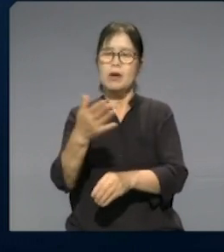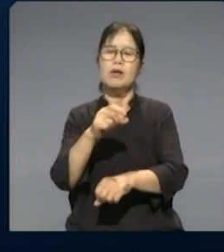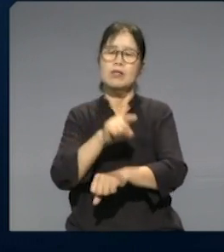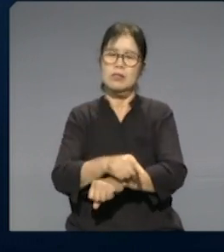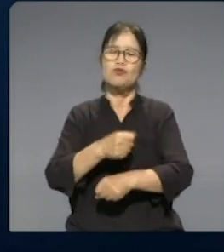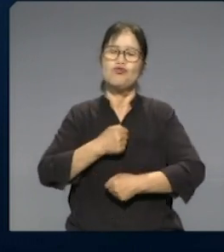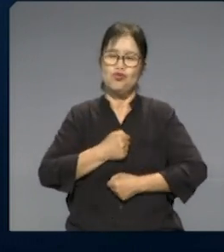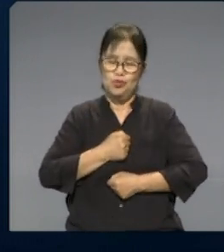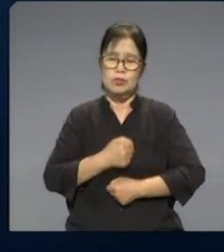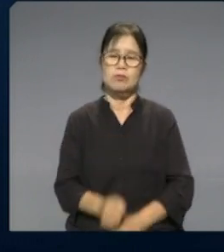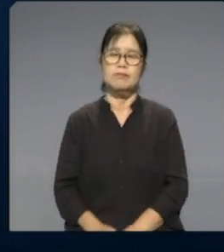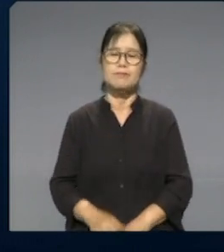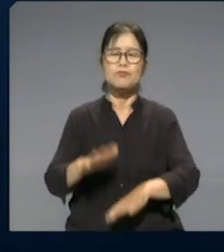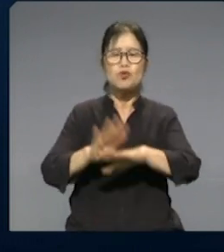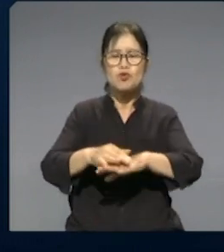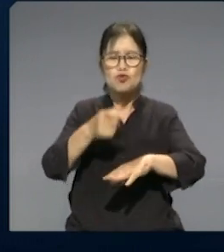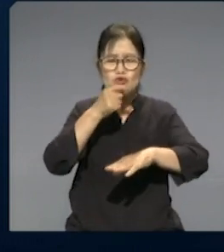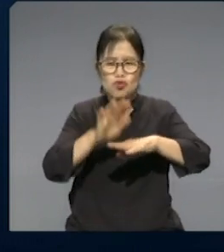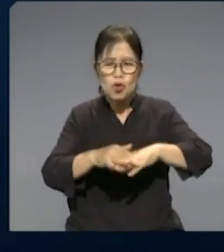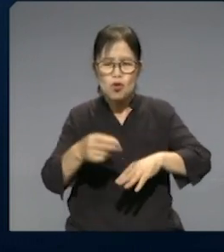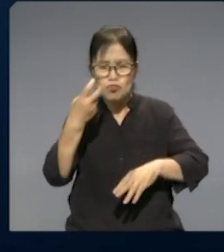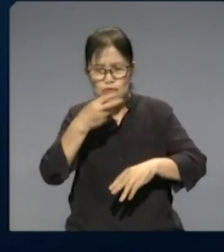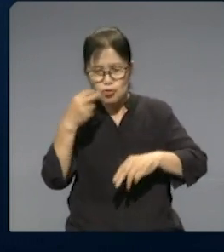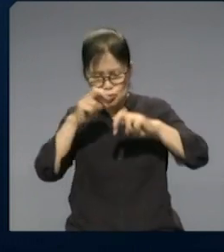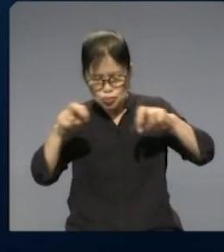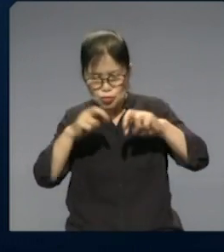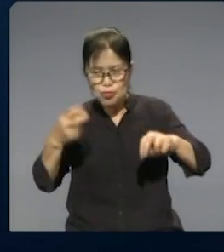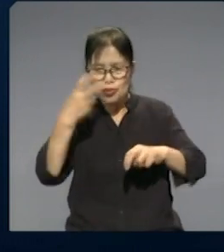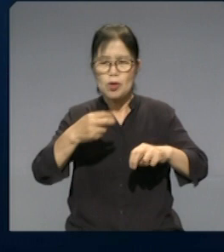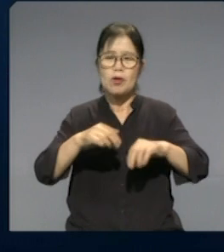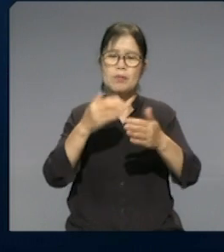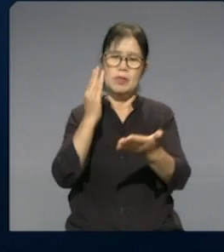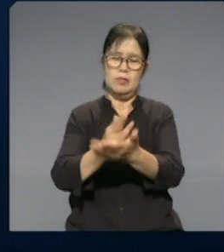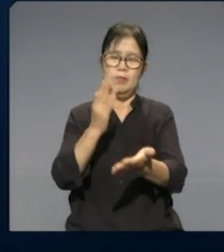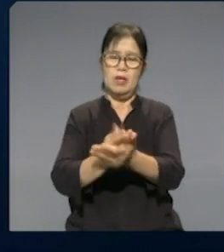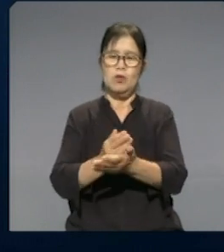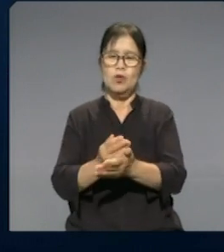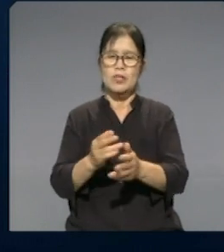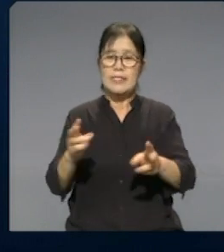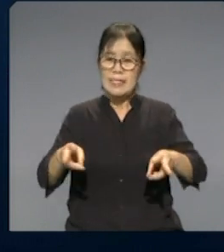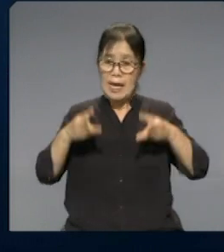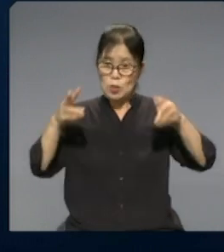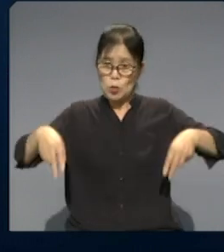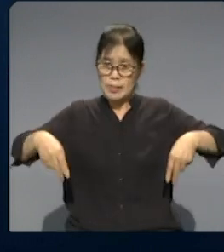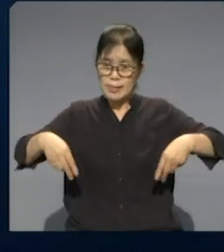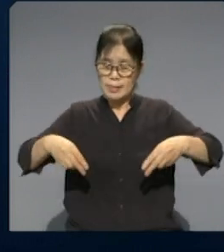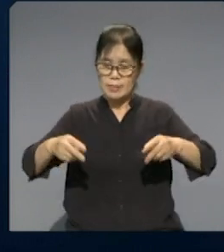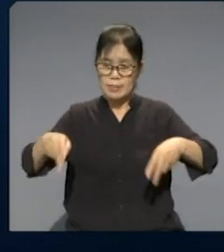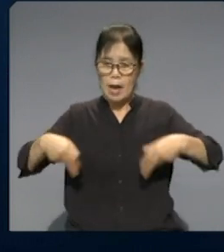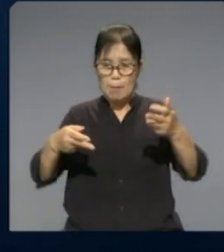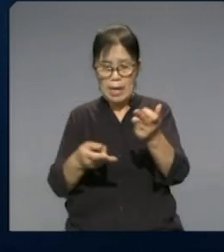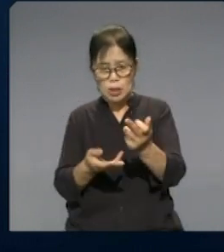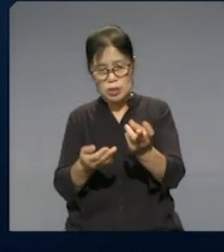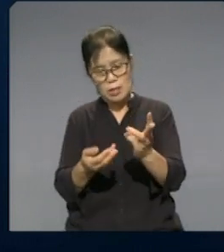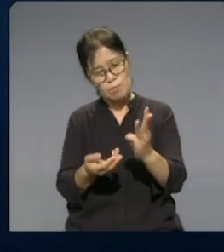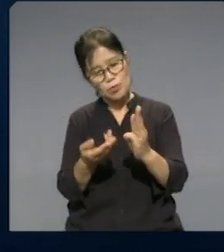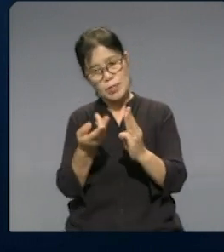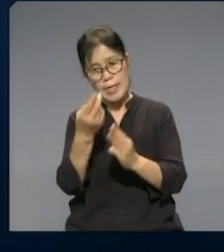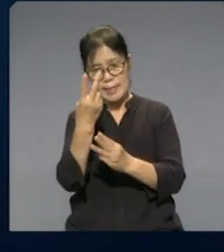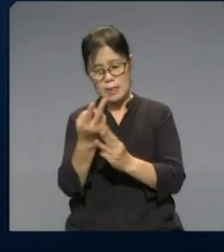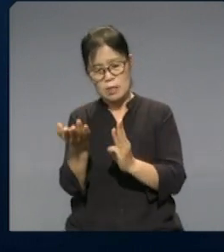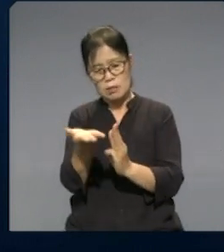합니다. 농촌에서는 논둑이나 물꼬 점검을 피하고 자동차는 차 바퀴에 3분의 2가 잠기기 전에 나와야 합니다.